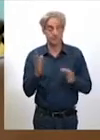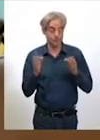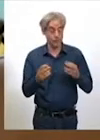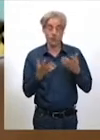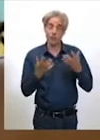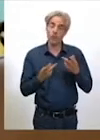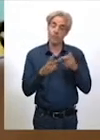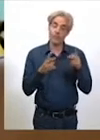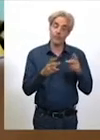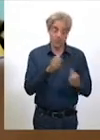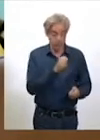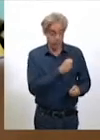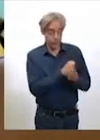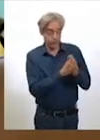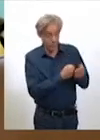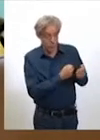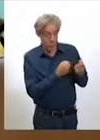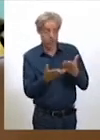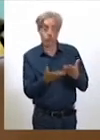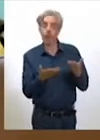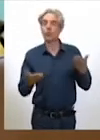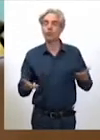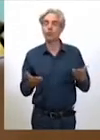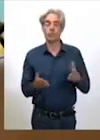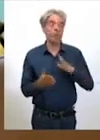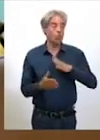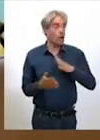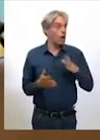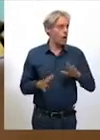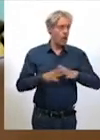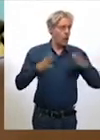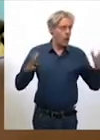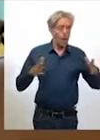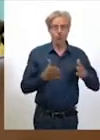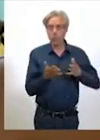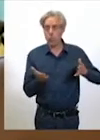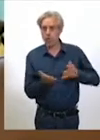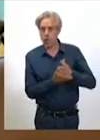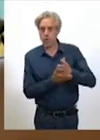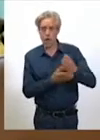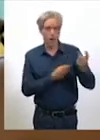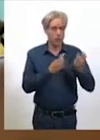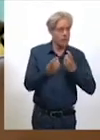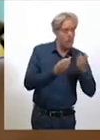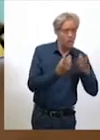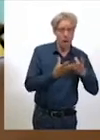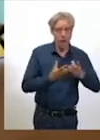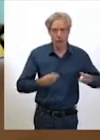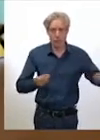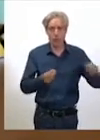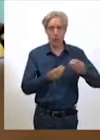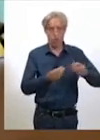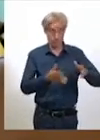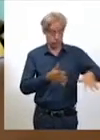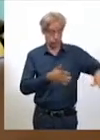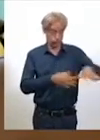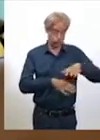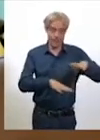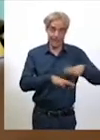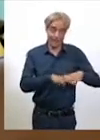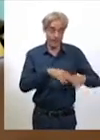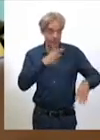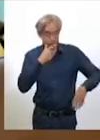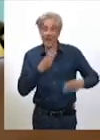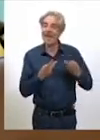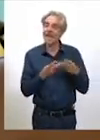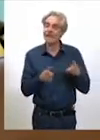à l'initiative, parce qu'aujourd'hui, on déborde de projets qui viennent directement des habitantes ou des habitants de nos quartiers, mais il faut aussi que la